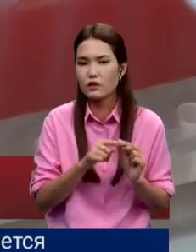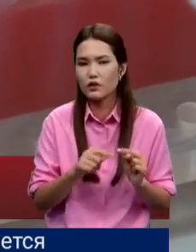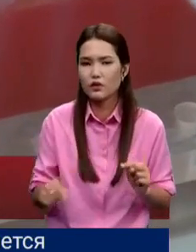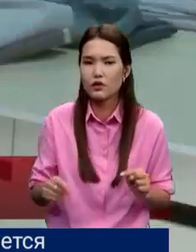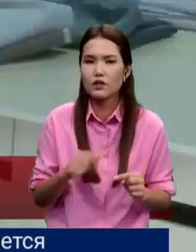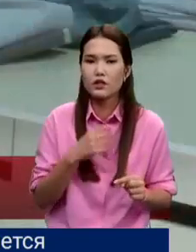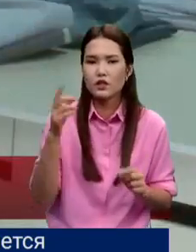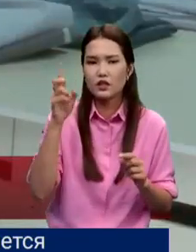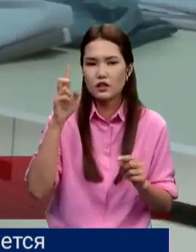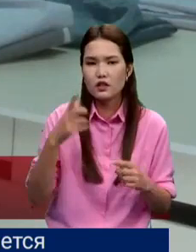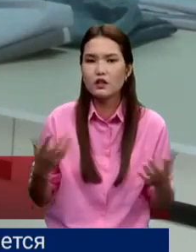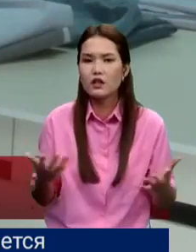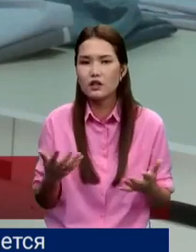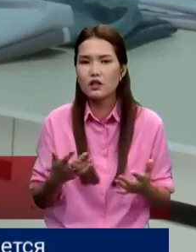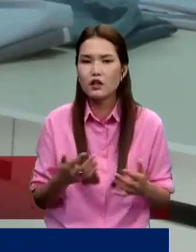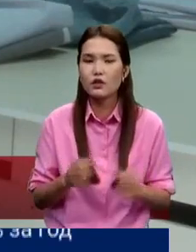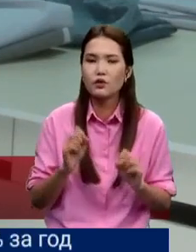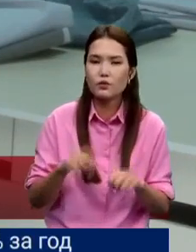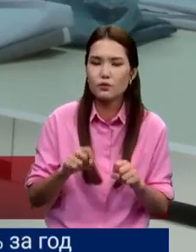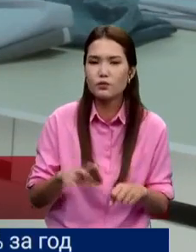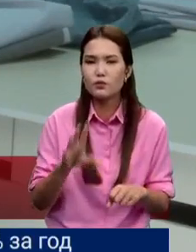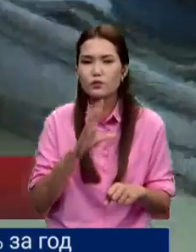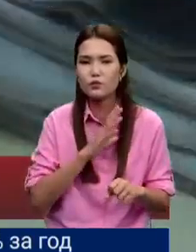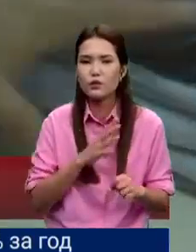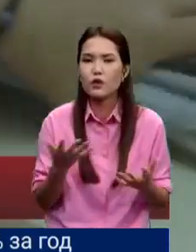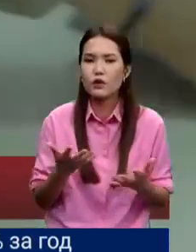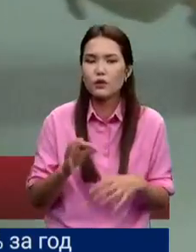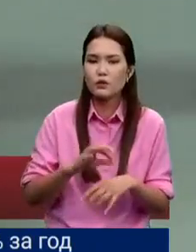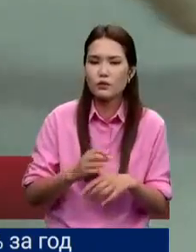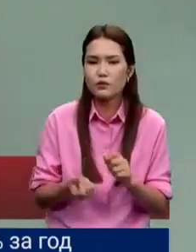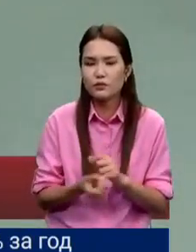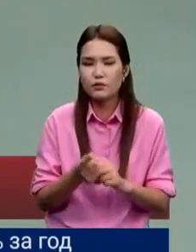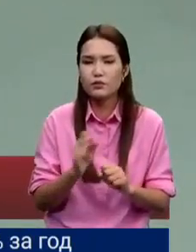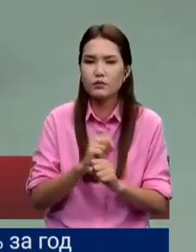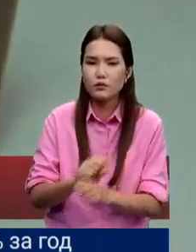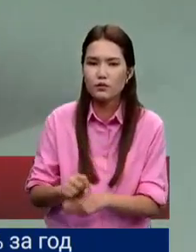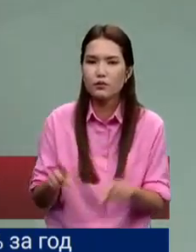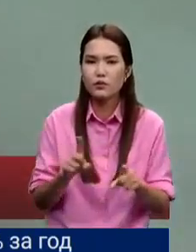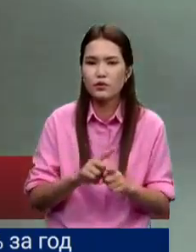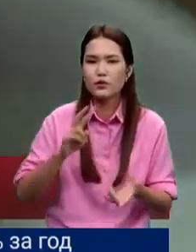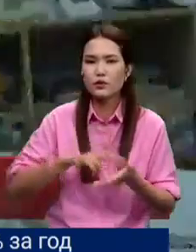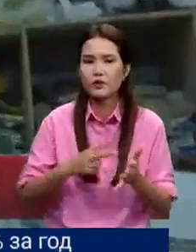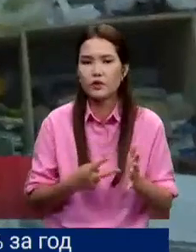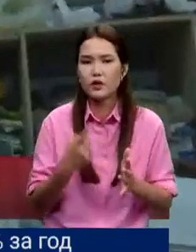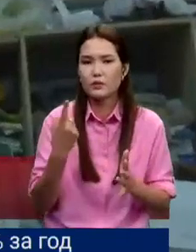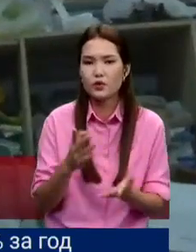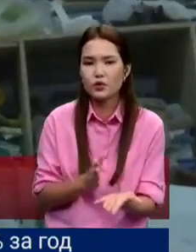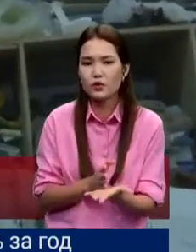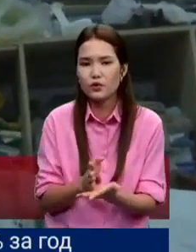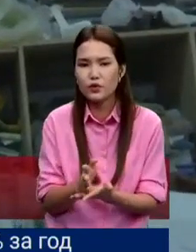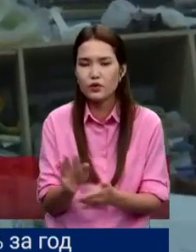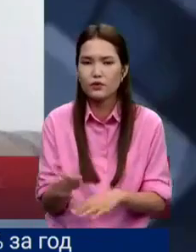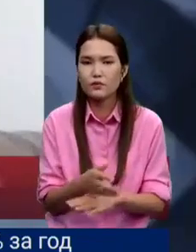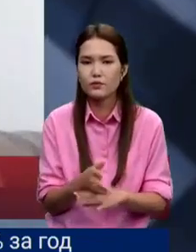экономистер ел билігінен коронавирус індеті қайта өршитін болса, шағын және орта бизнестің жұмысын шектемей, бір жүйеге